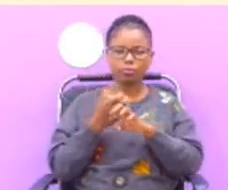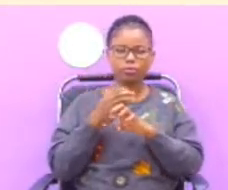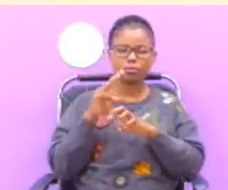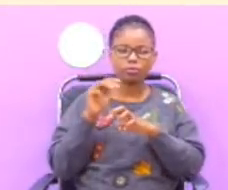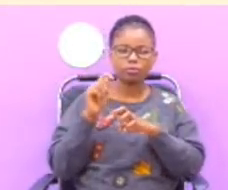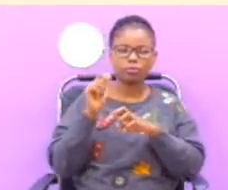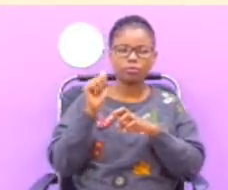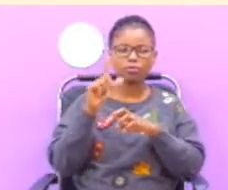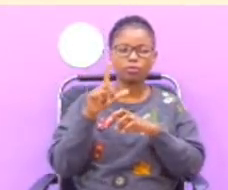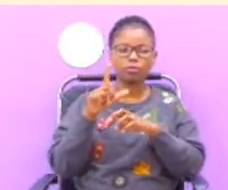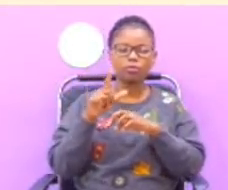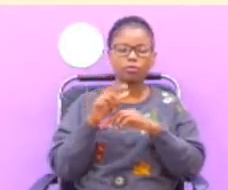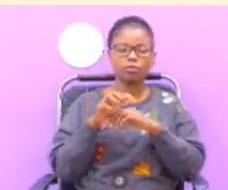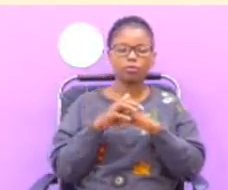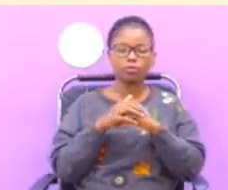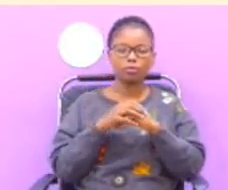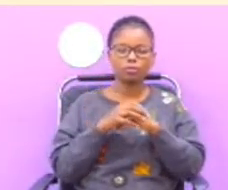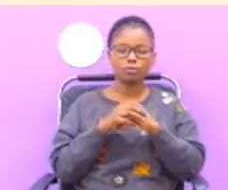Ngai witũ nĩ mwĩhokeku